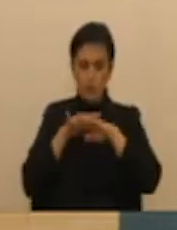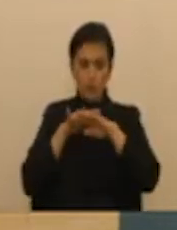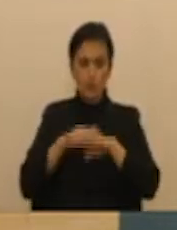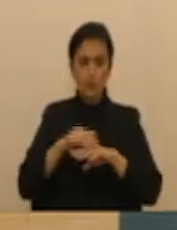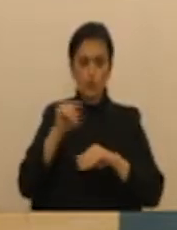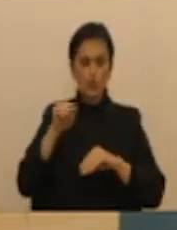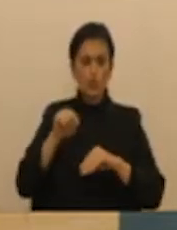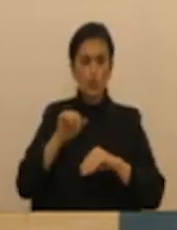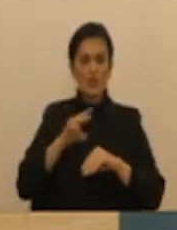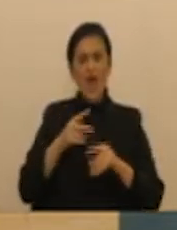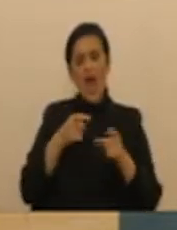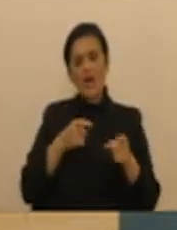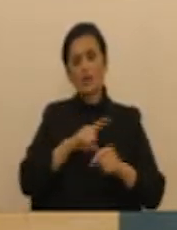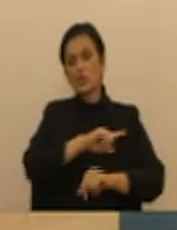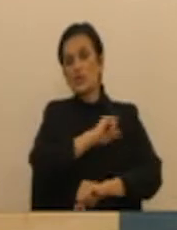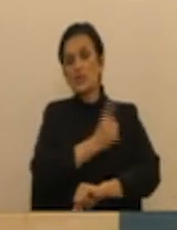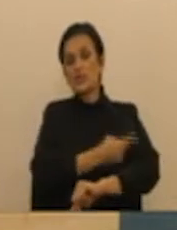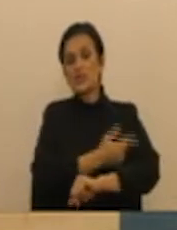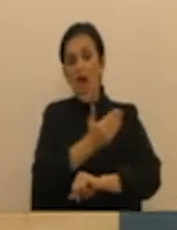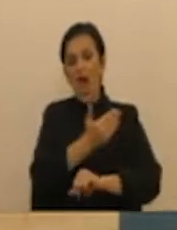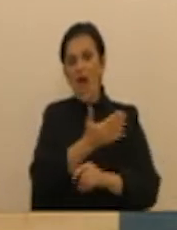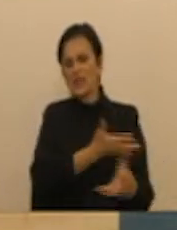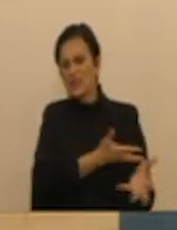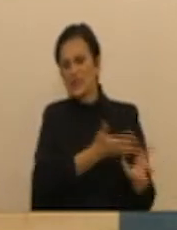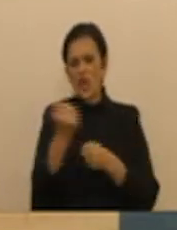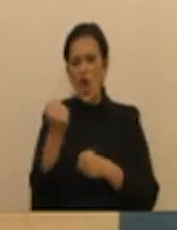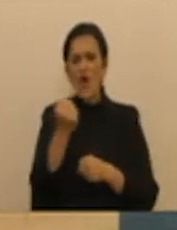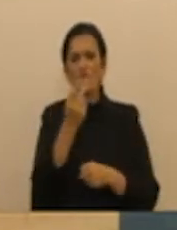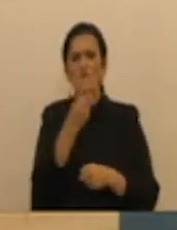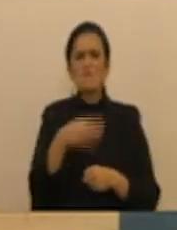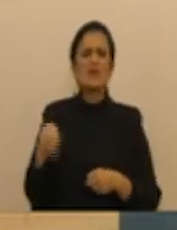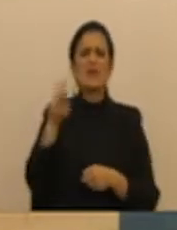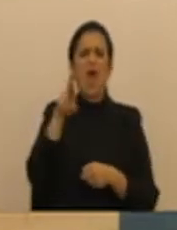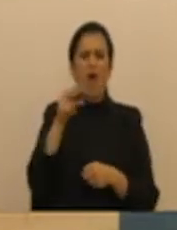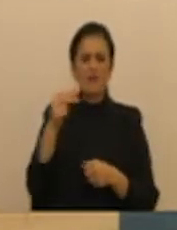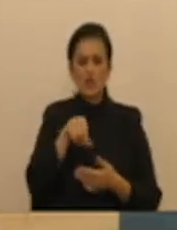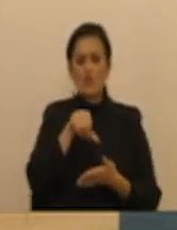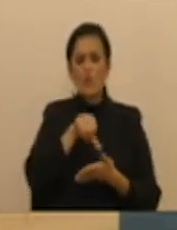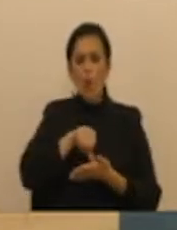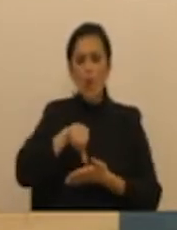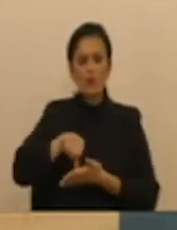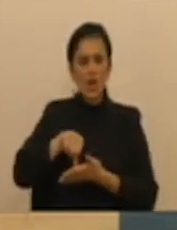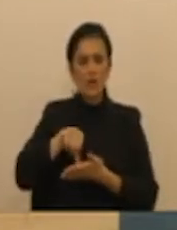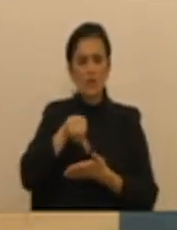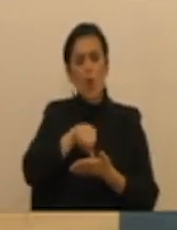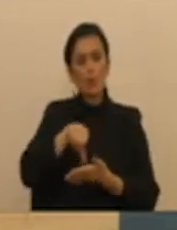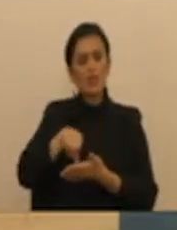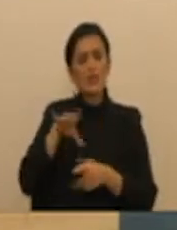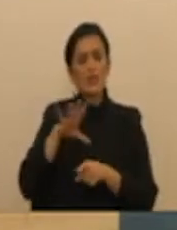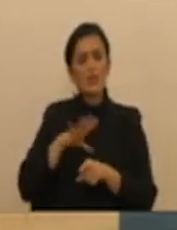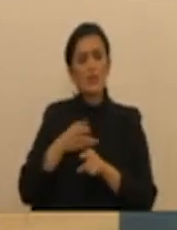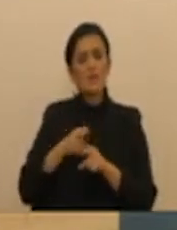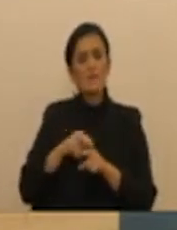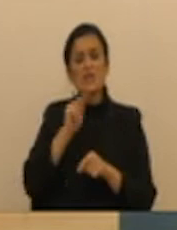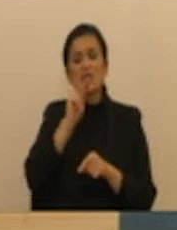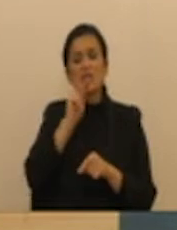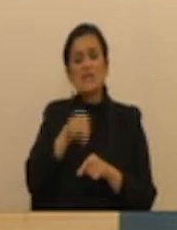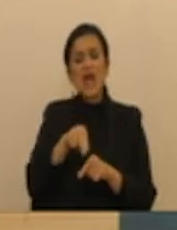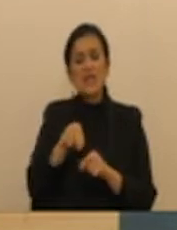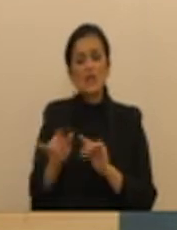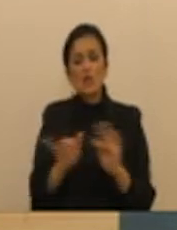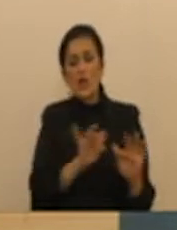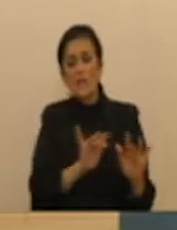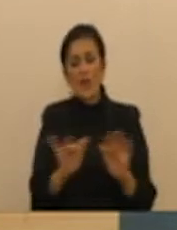ან შეიარაღებული ძალების ძართვით მილიარდები იშოვეს, ან იყვნენ მონაწილეები იმ დანაშაულებრივ